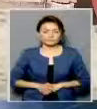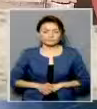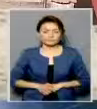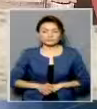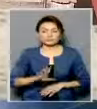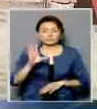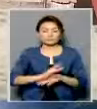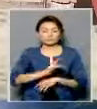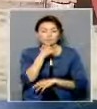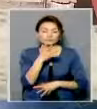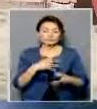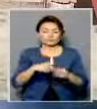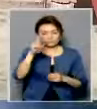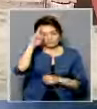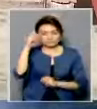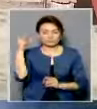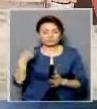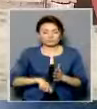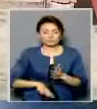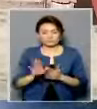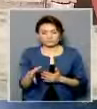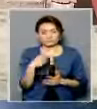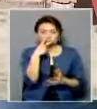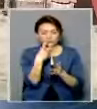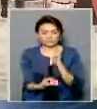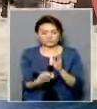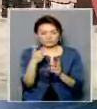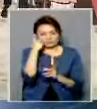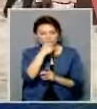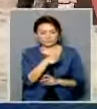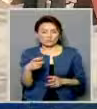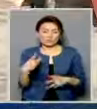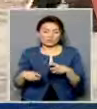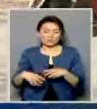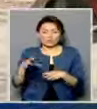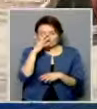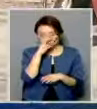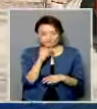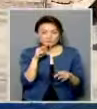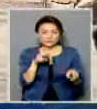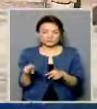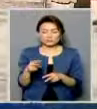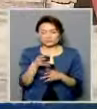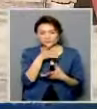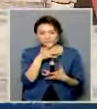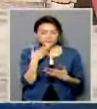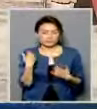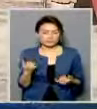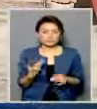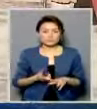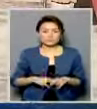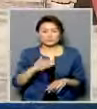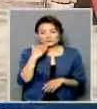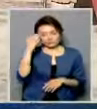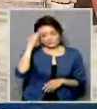В вечернее время все туалеты будут закрыты, там могут скапливаться алкоголики. У нас нет возможности следить за всем этим. Да к